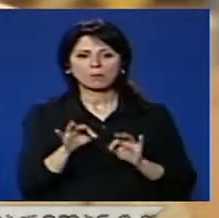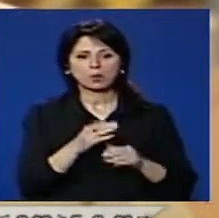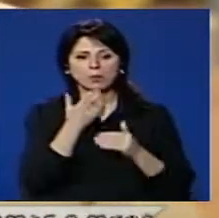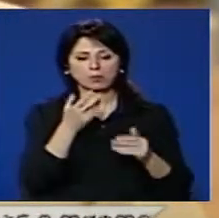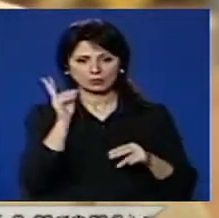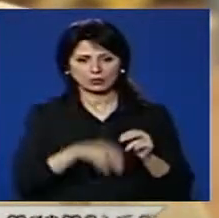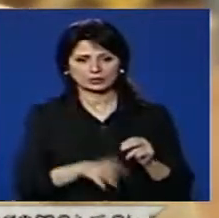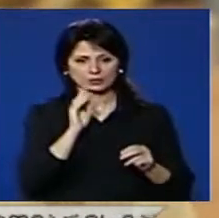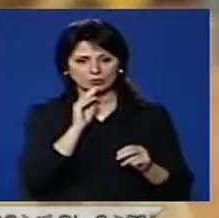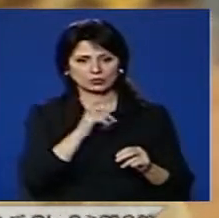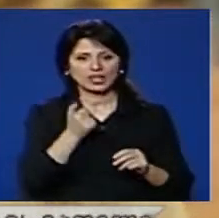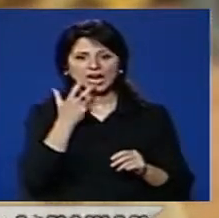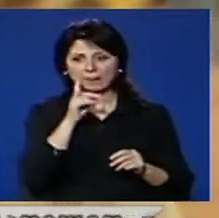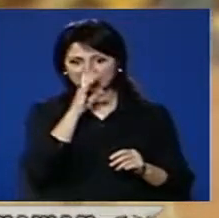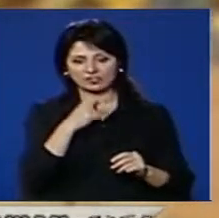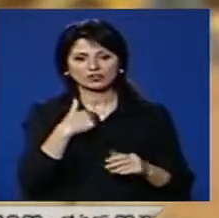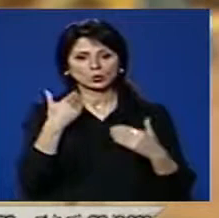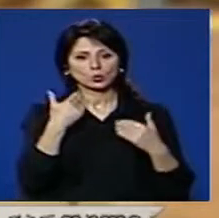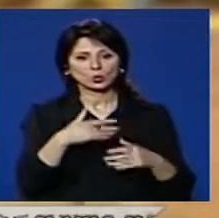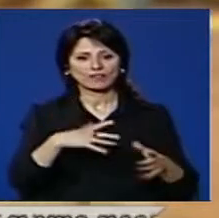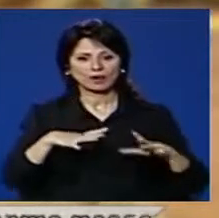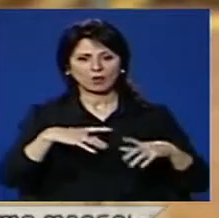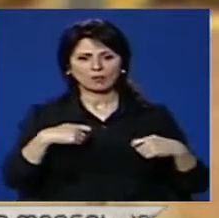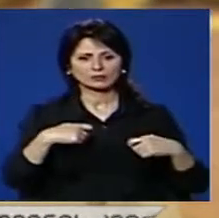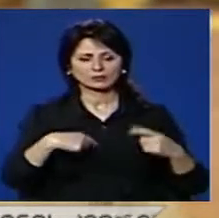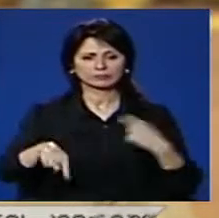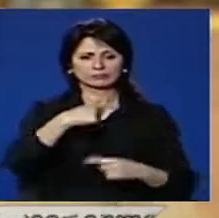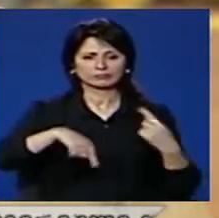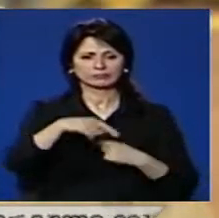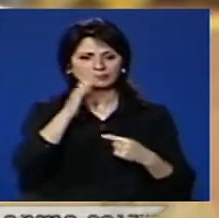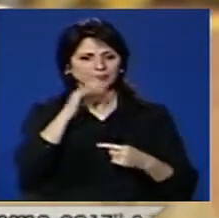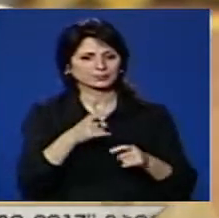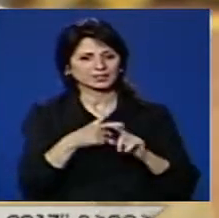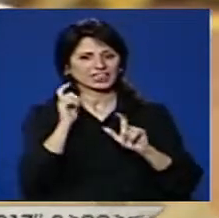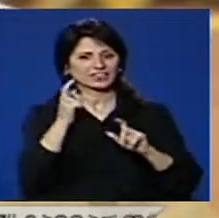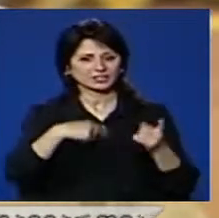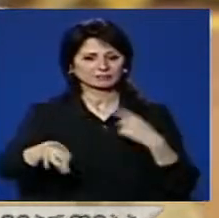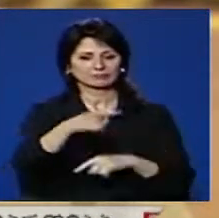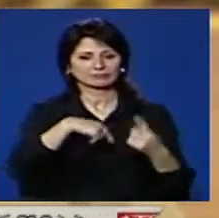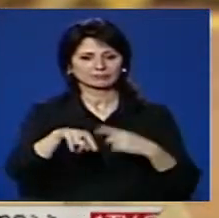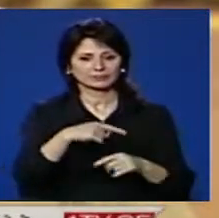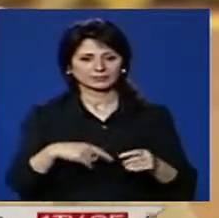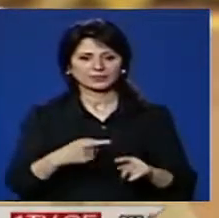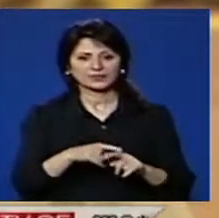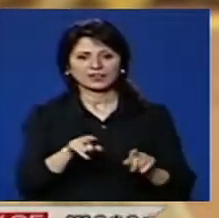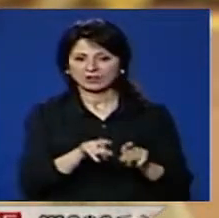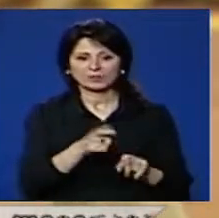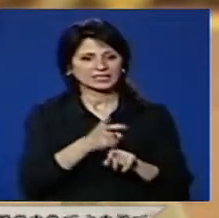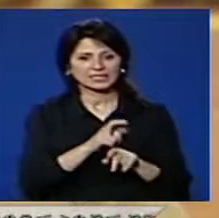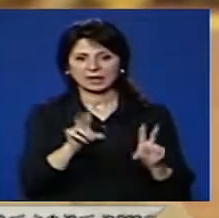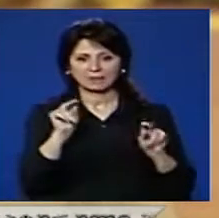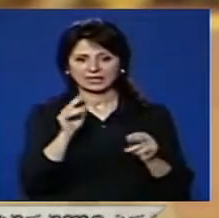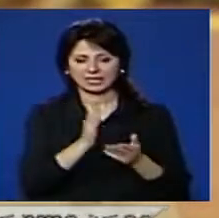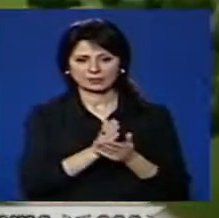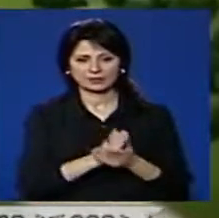საბოლოო დასრულებას. რამდენიმე თვეში ჩვენ უკვე კომერციული მატარებლებიც ქვეყნდება, რომელიც ამ რკინიგზას გაივლის, ასე რომ ძალიან ბედნიერები